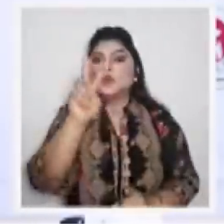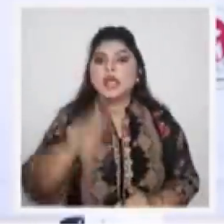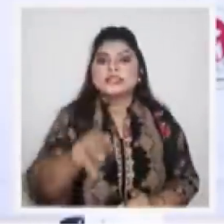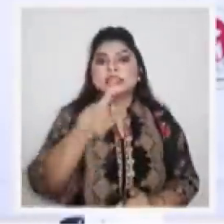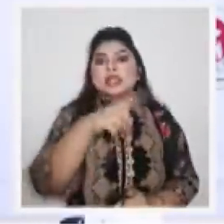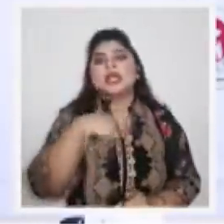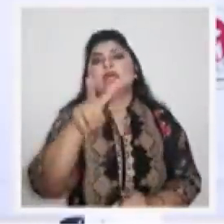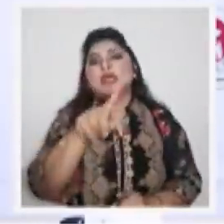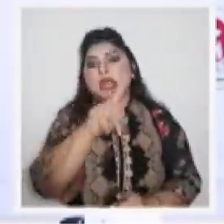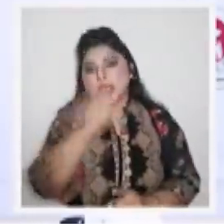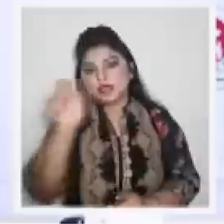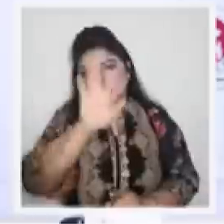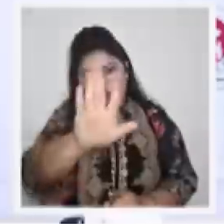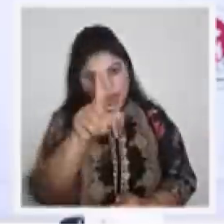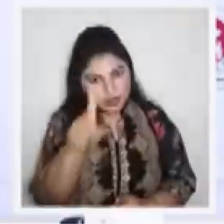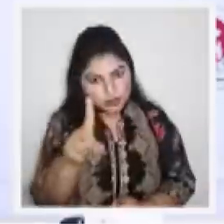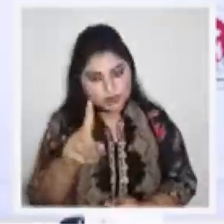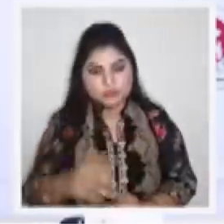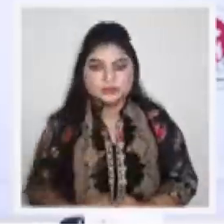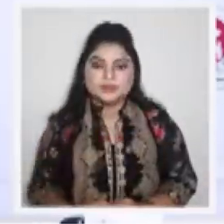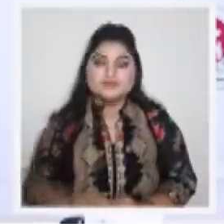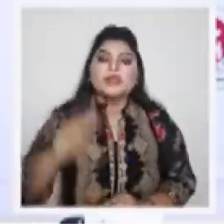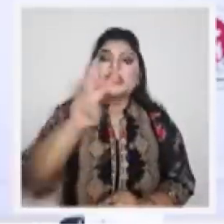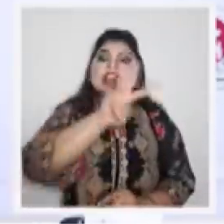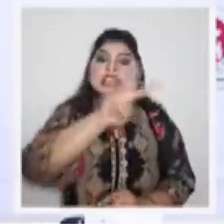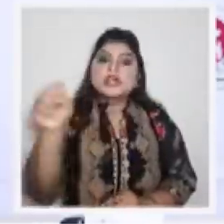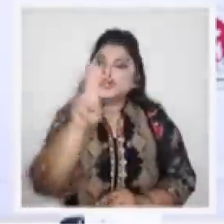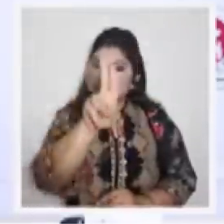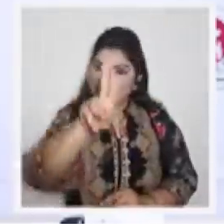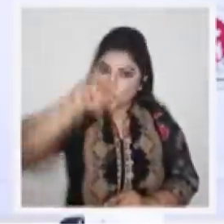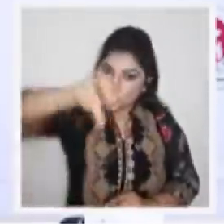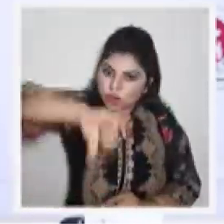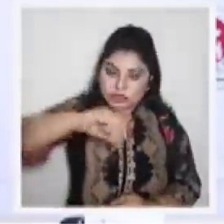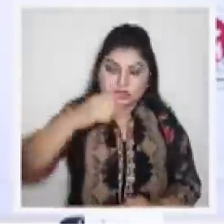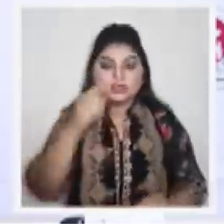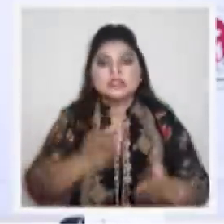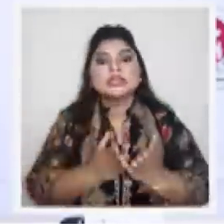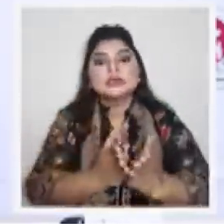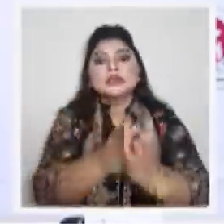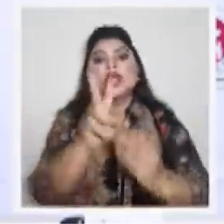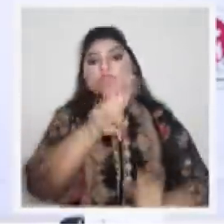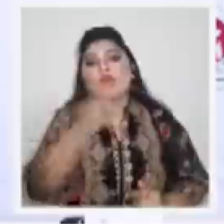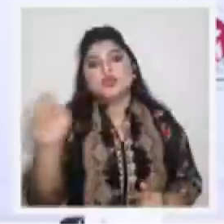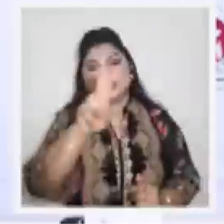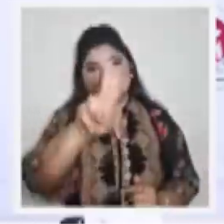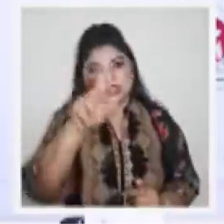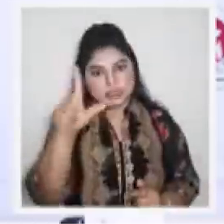স্ক্রিনিং কার্যক্রম, 3টি আন্তর্জাতিক বিমানবন্দরে স্ক্রিনিং করা হয়েছে 2,451 জনকে, সকল স্থল